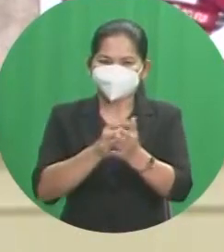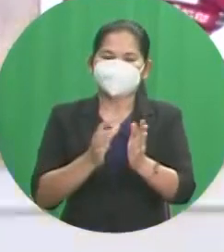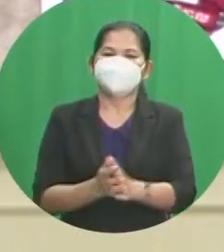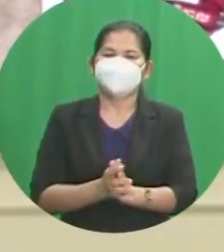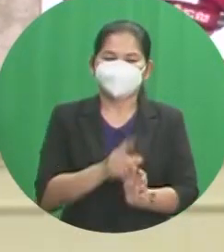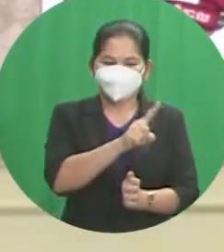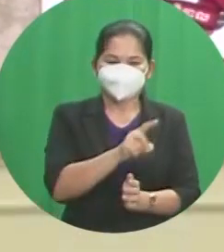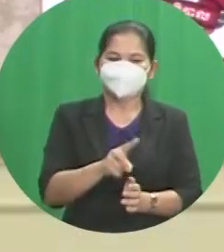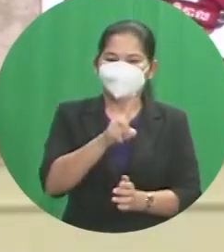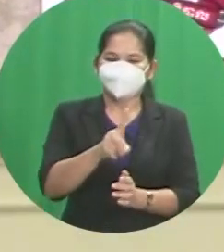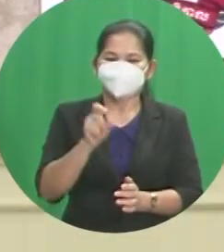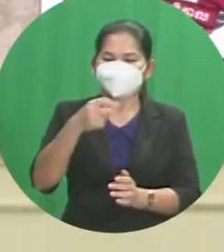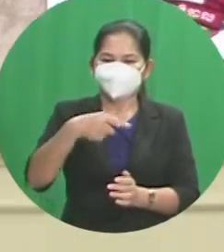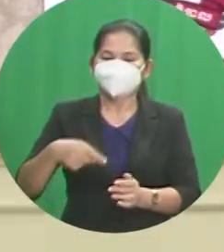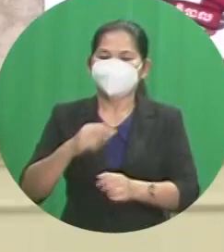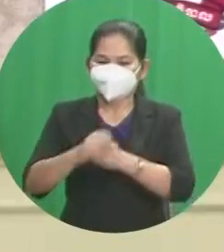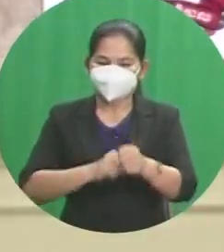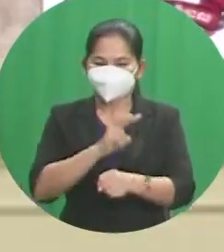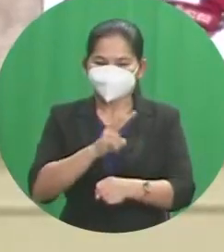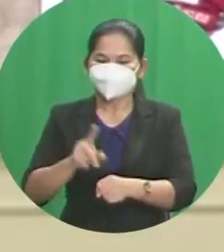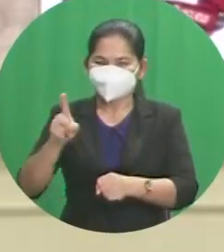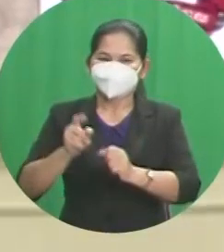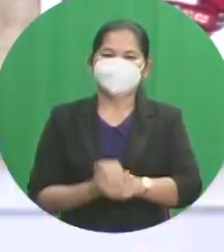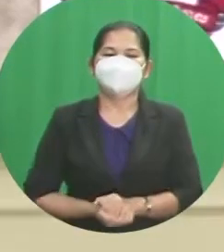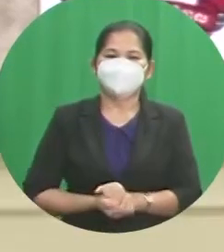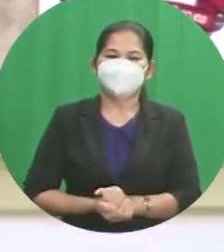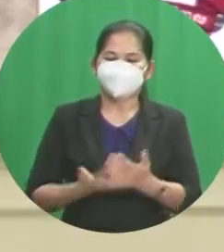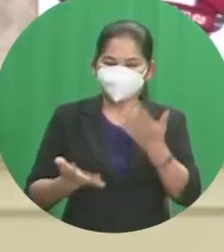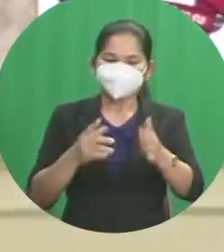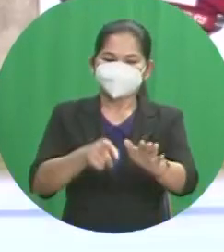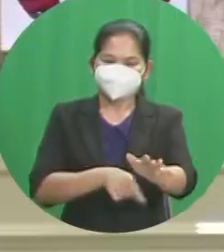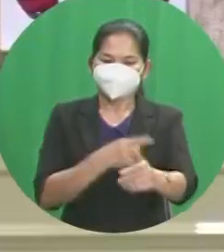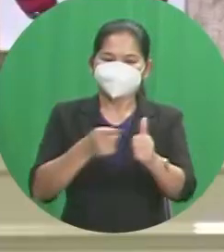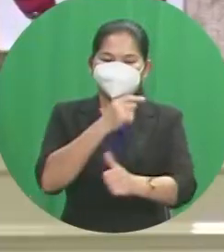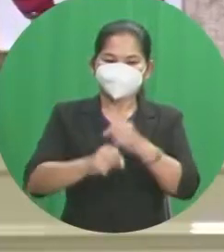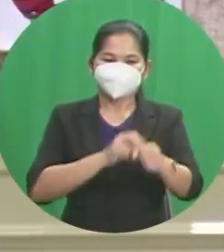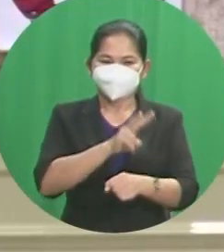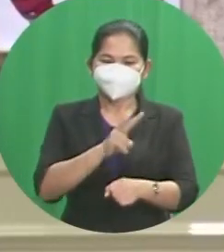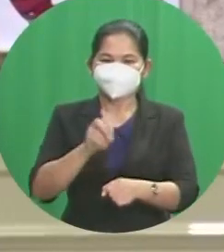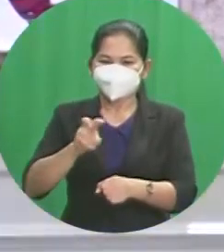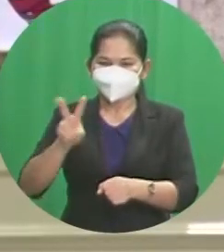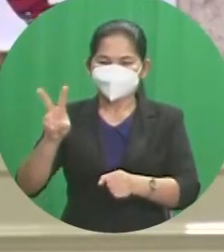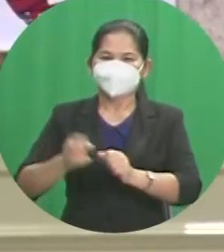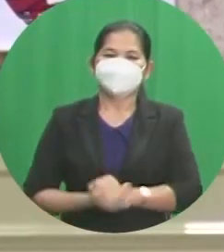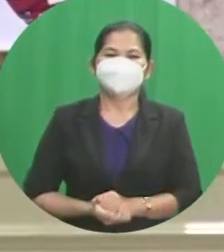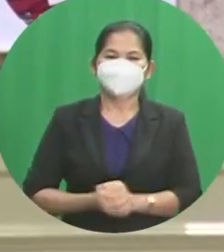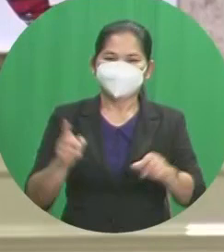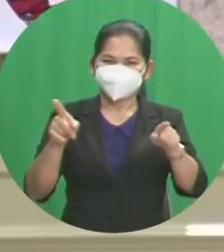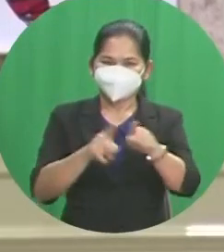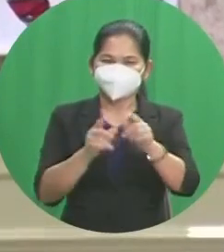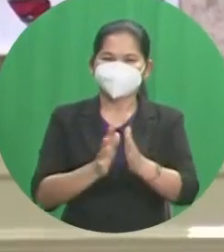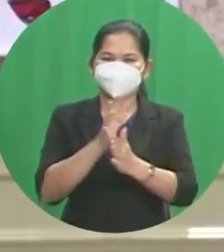ចំនួន10លាននាក់នៅក្នុងឆ្នាំ2021នេះឬយ៉ាងយូរបំផុតនៅដើមឆ្នាំ2022ទន្ទឹមនឹង